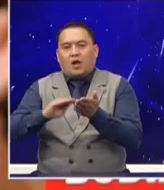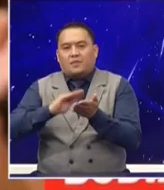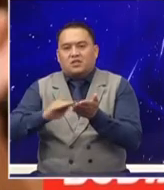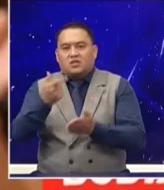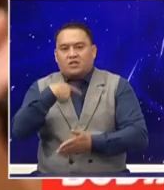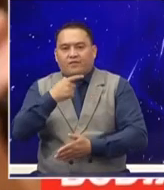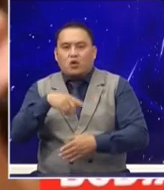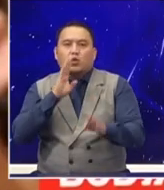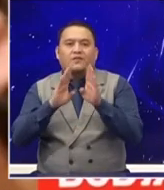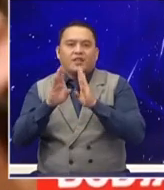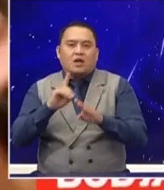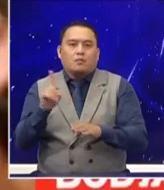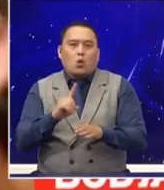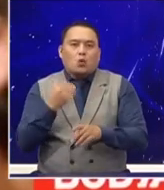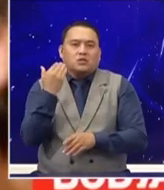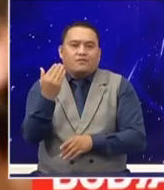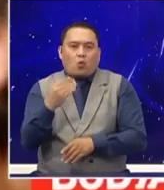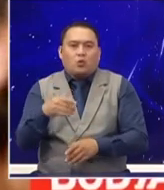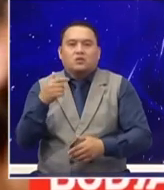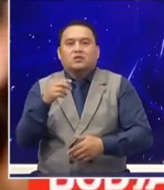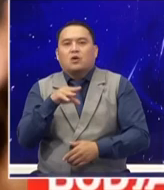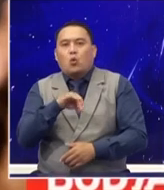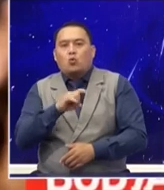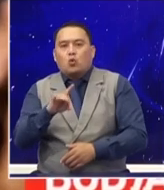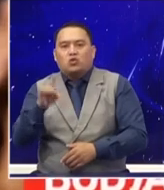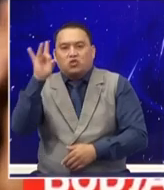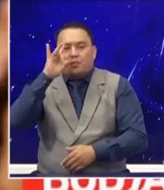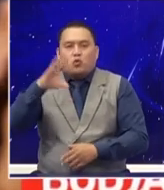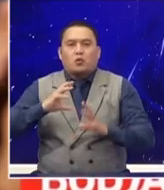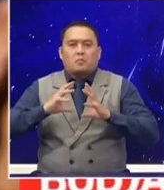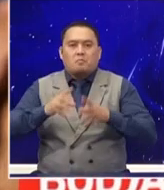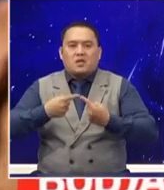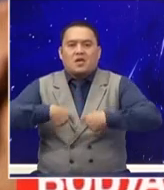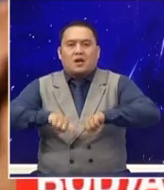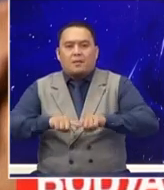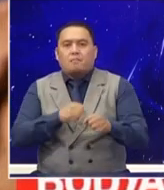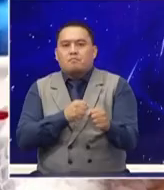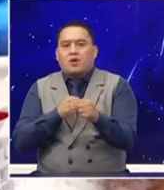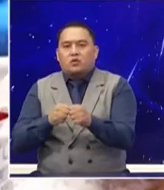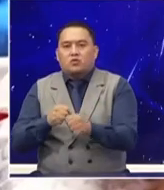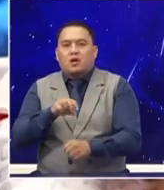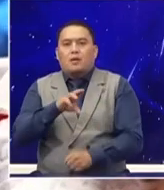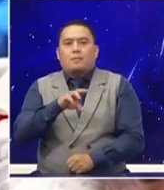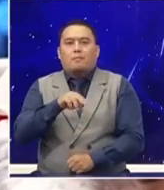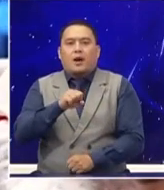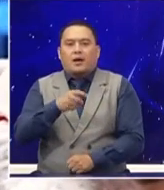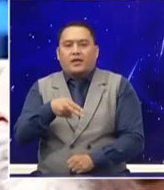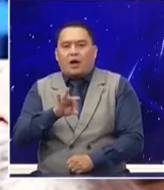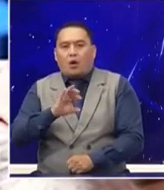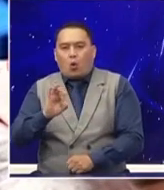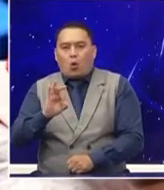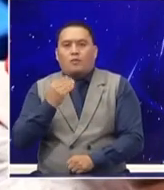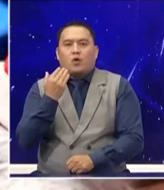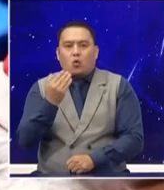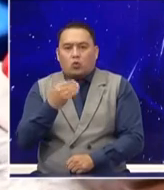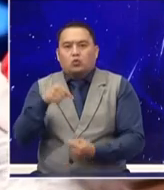своей странице в Twitter. По словам ирландца, соперником станет чемпион мира по версии Всемирной боксерской ассоциации филиппинец Мэнни